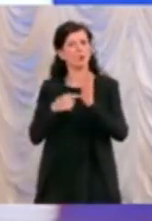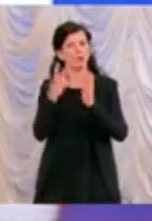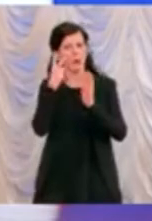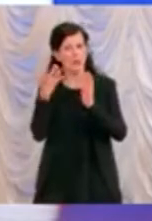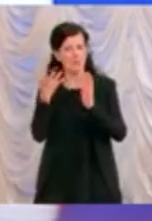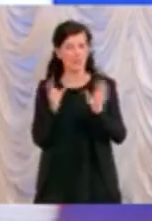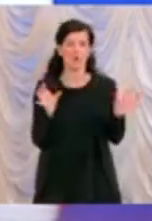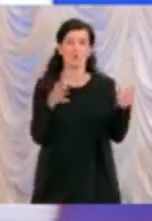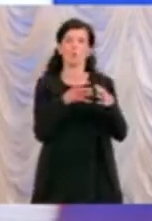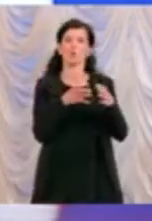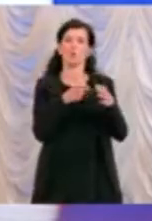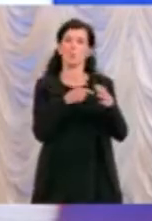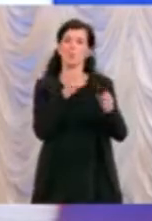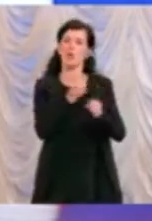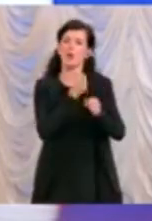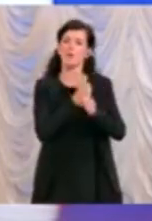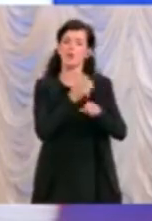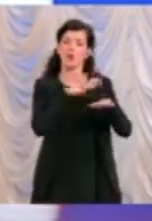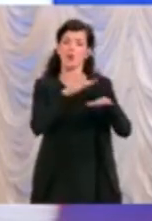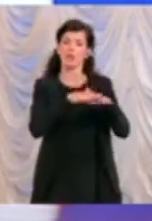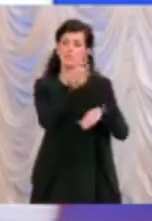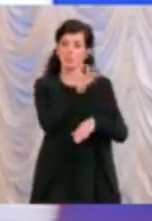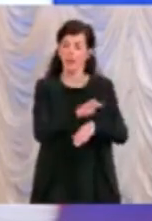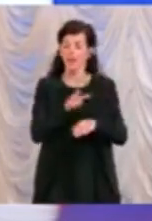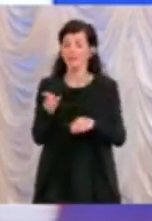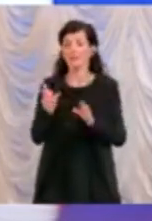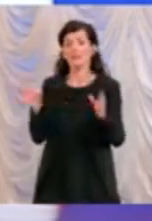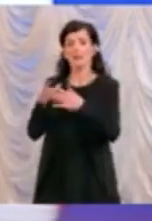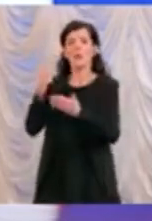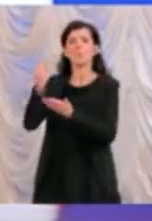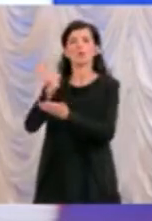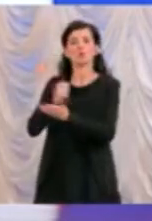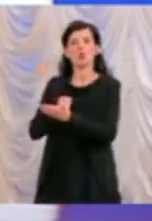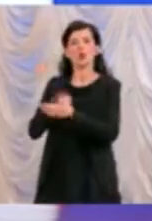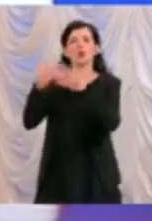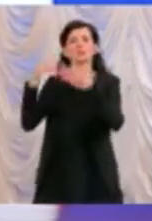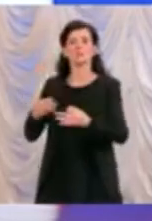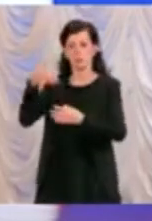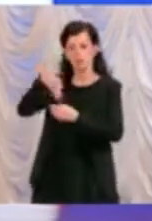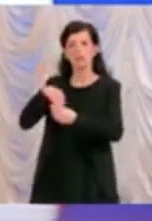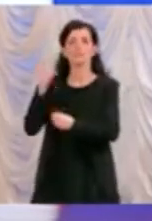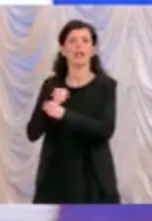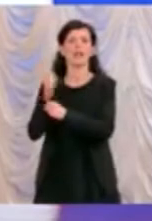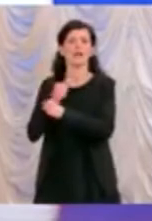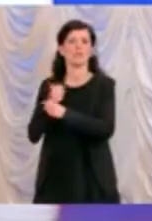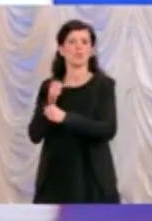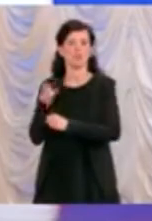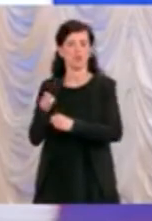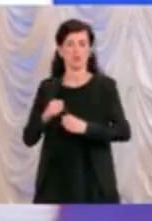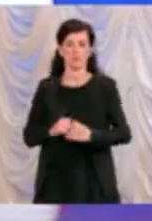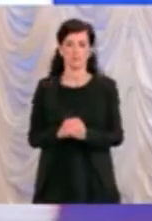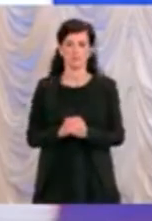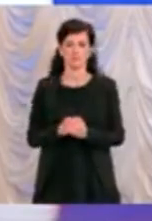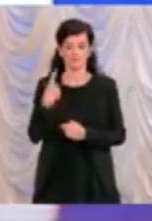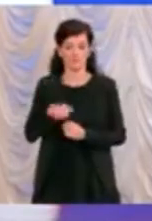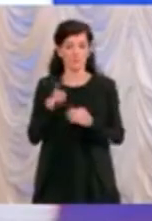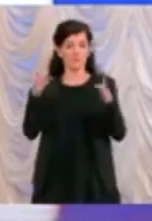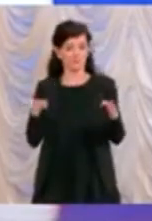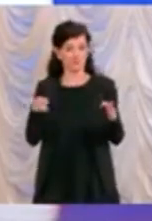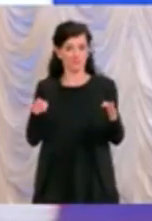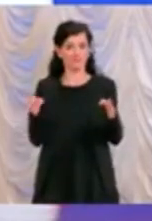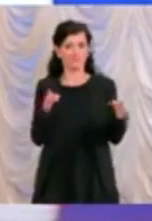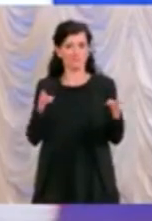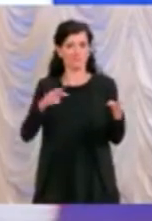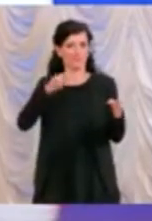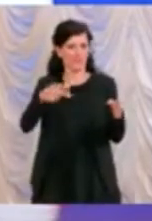lavoro di esperti e il protocollo di sicurezza nei luoghi del lavoro per questa nuova fase ci